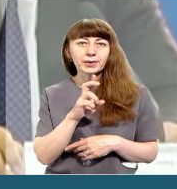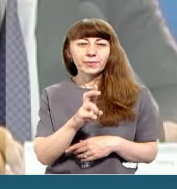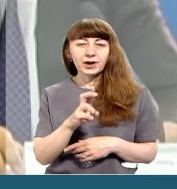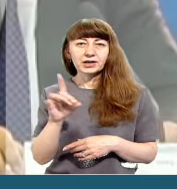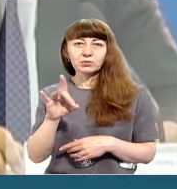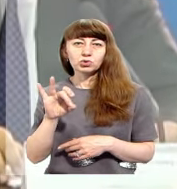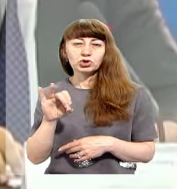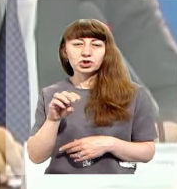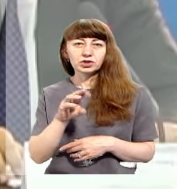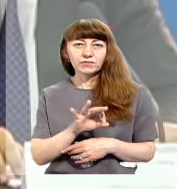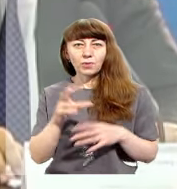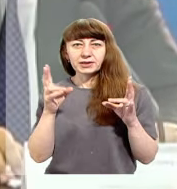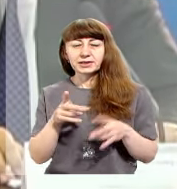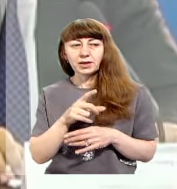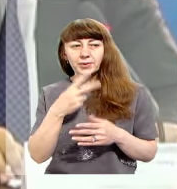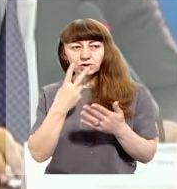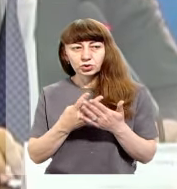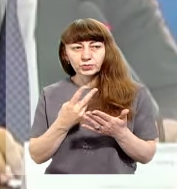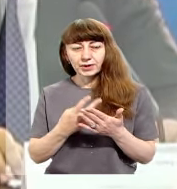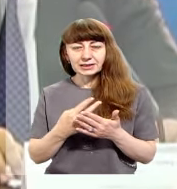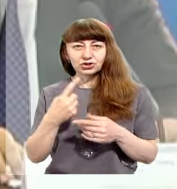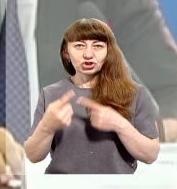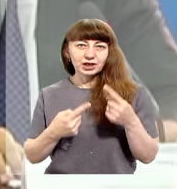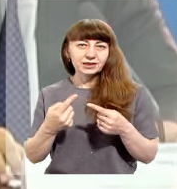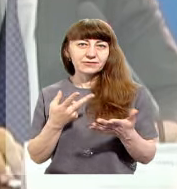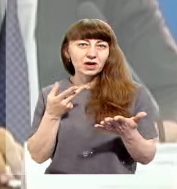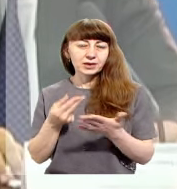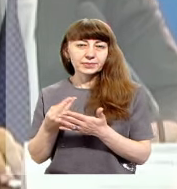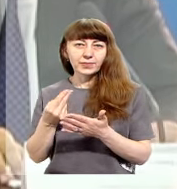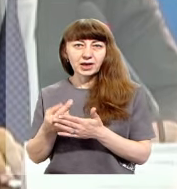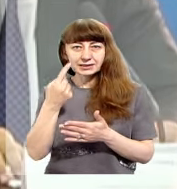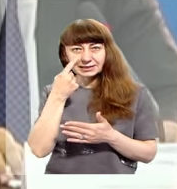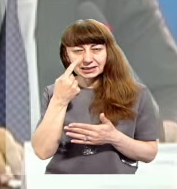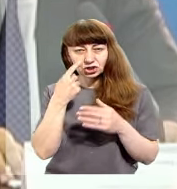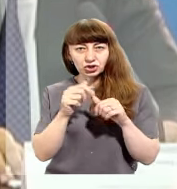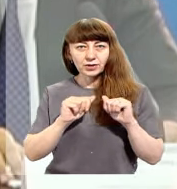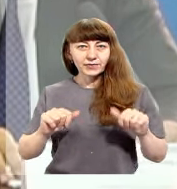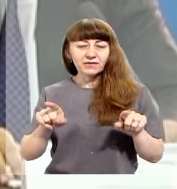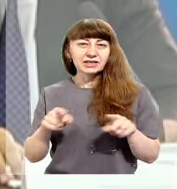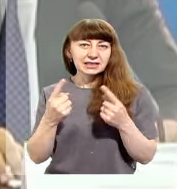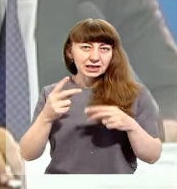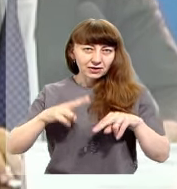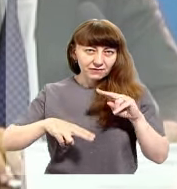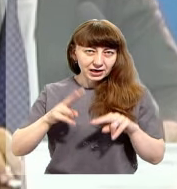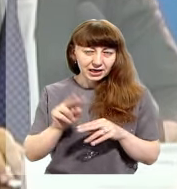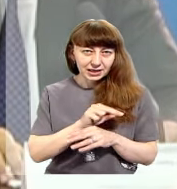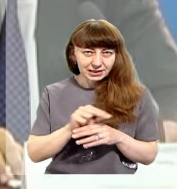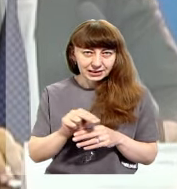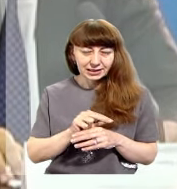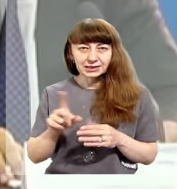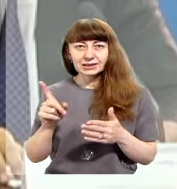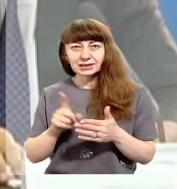имуществу пострадавшим предполагается путем возмещения ущерба по оценочной стоимости на восстановление, либо